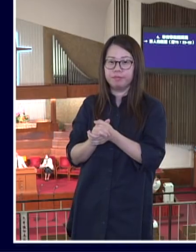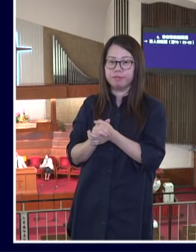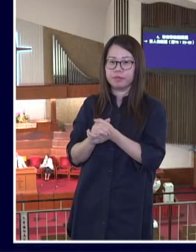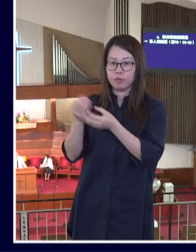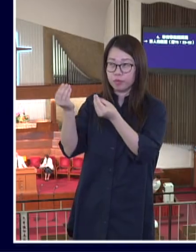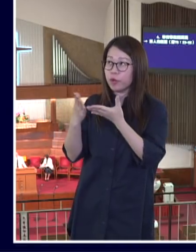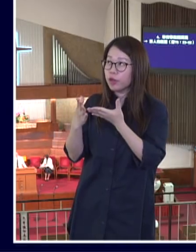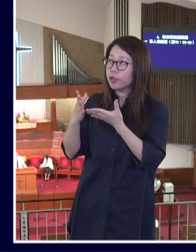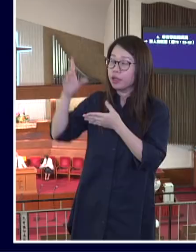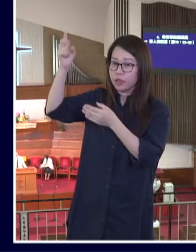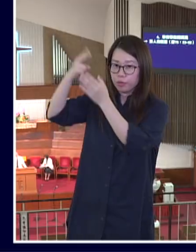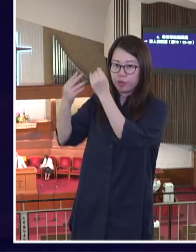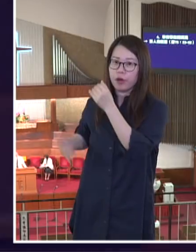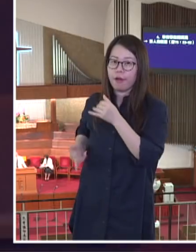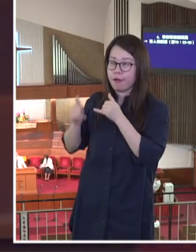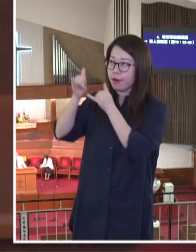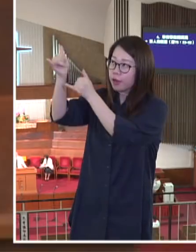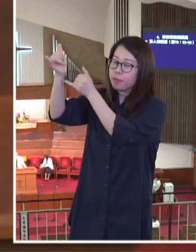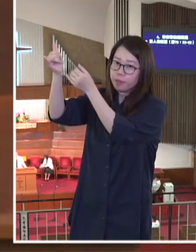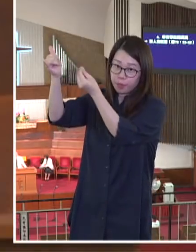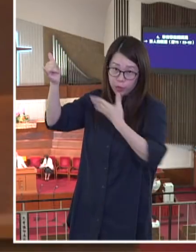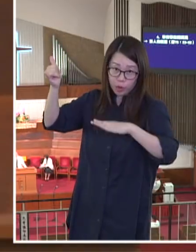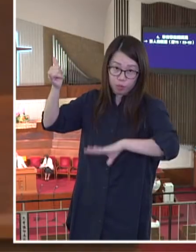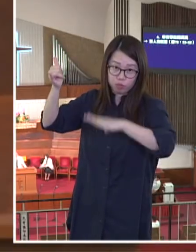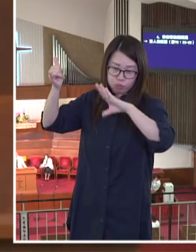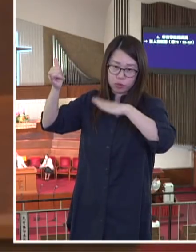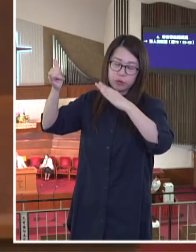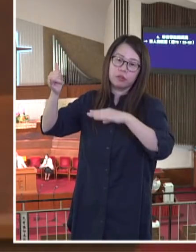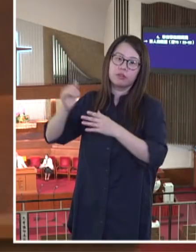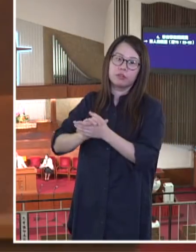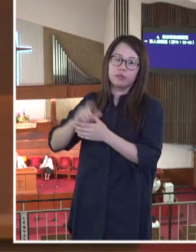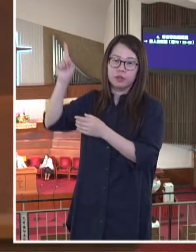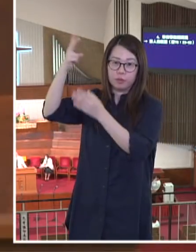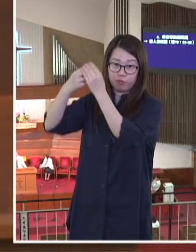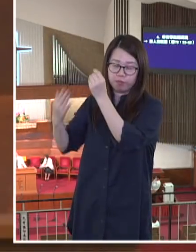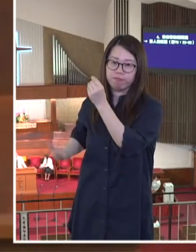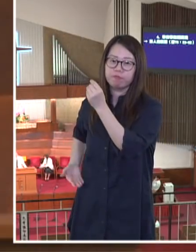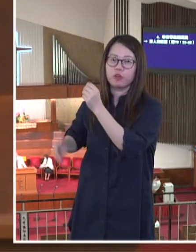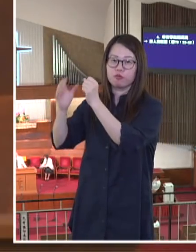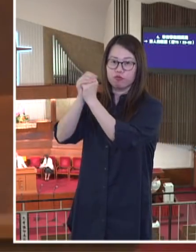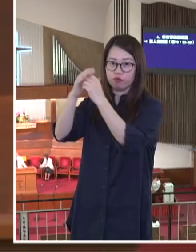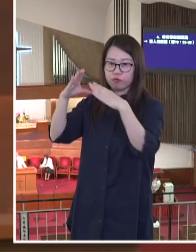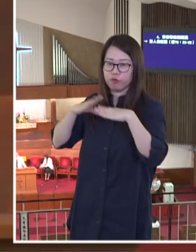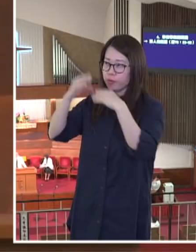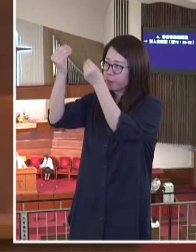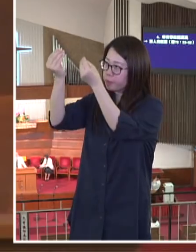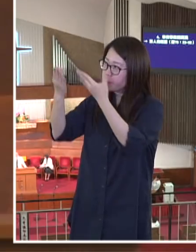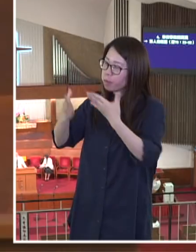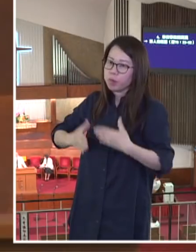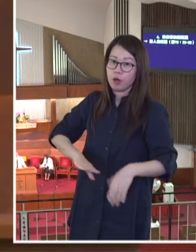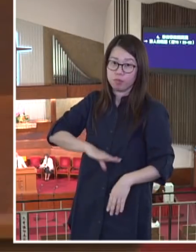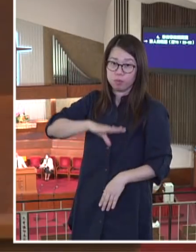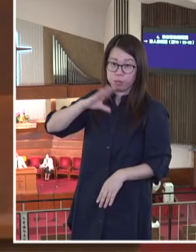嘅满，就好似耶和华祝福系满满嘅。呢个亦系我哋今日无论